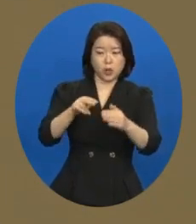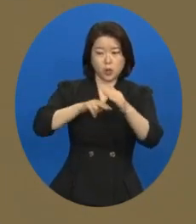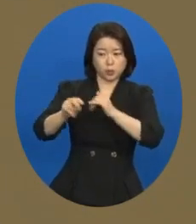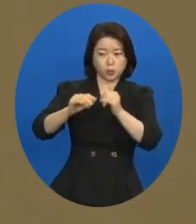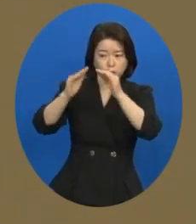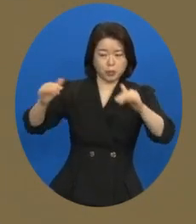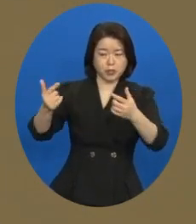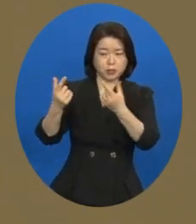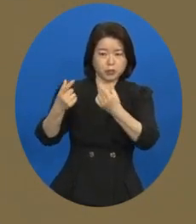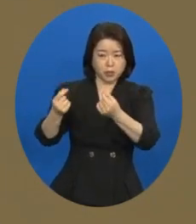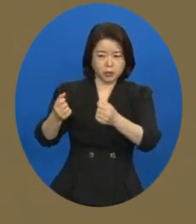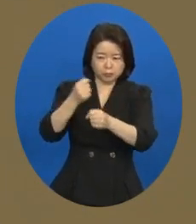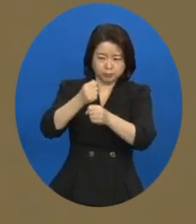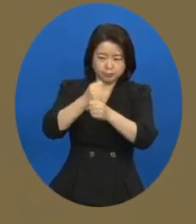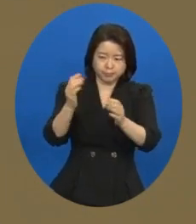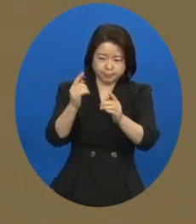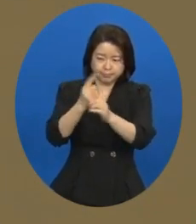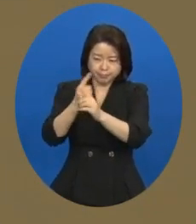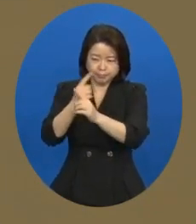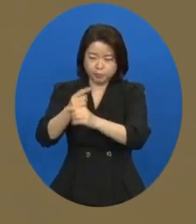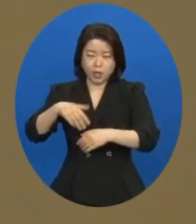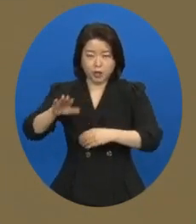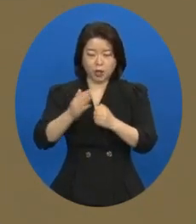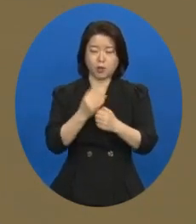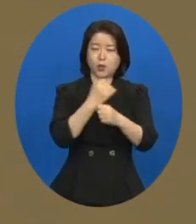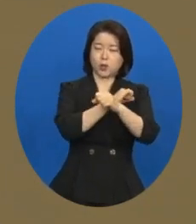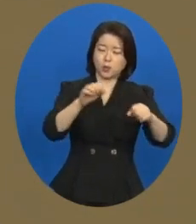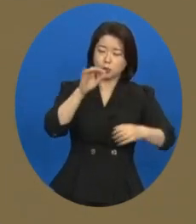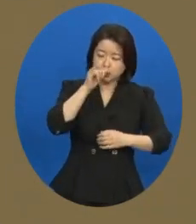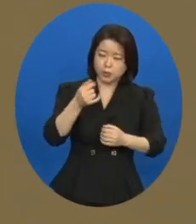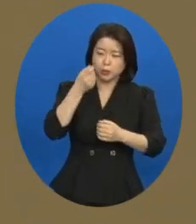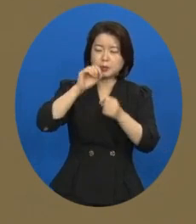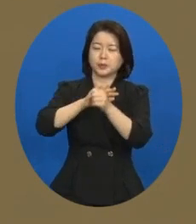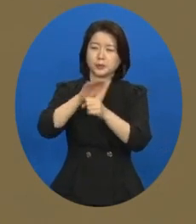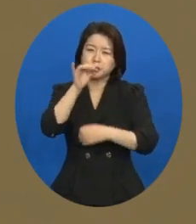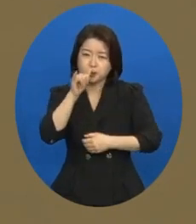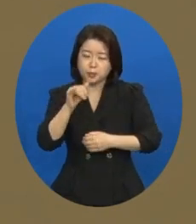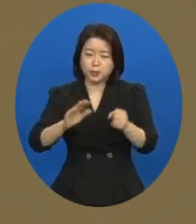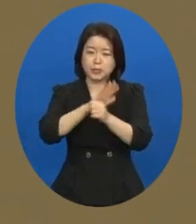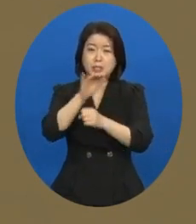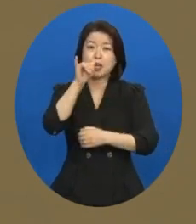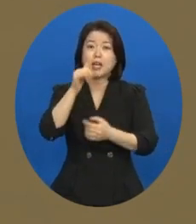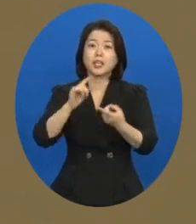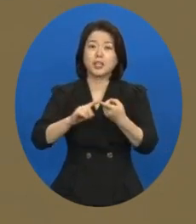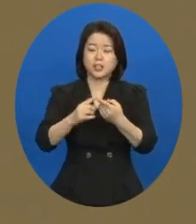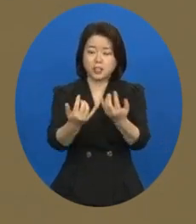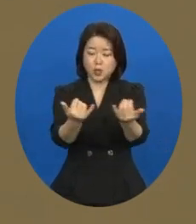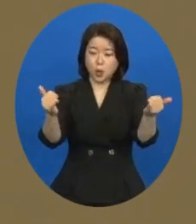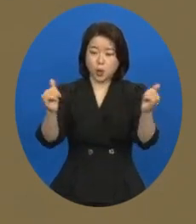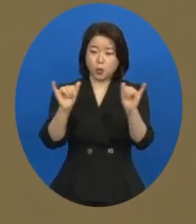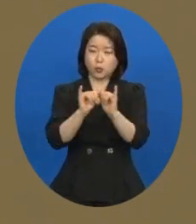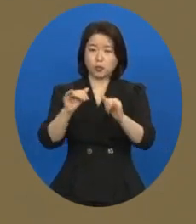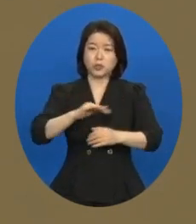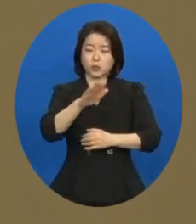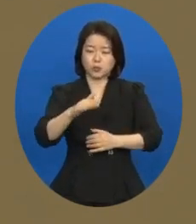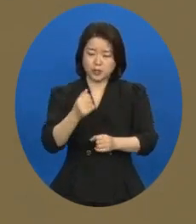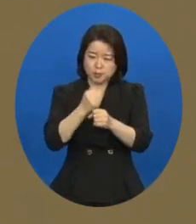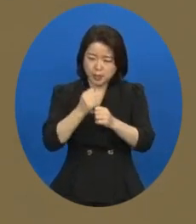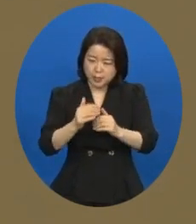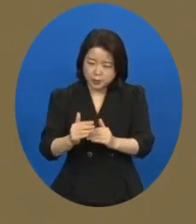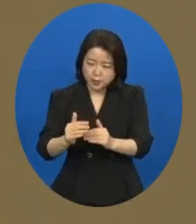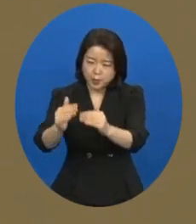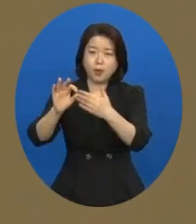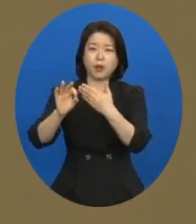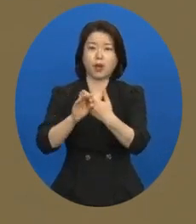교회로 세워가면 용서가 있고 긍휼이 있고 사랑이 있는 공동체로 우리가 세워가면